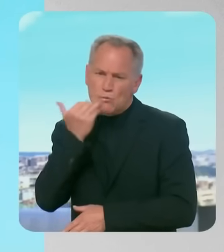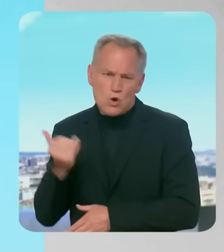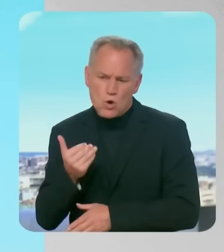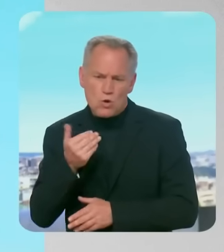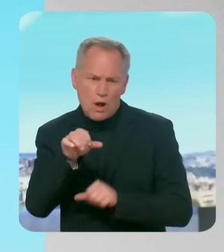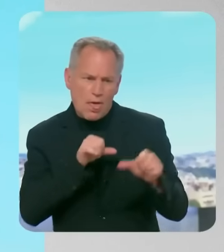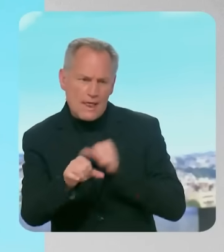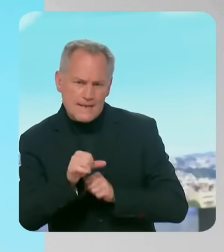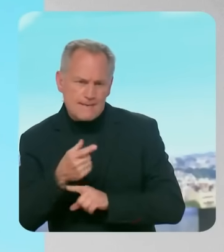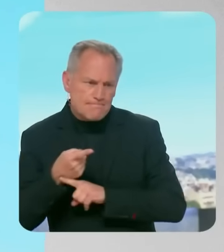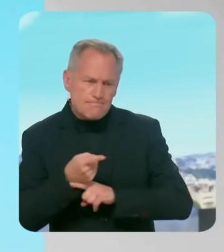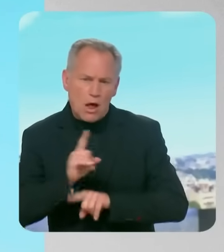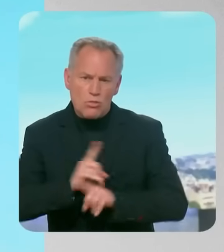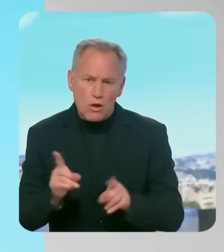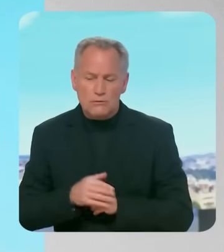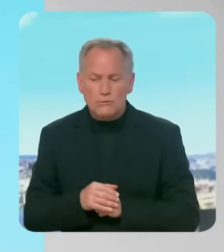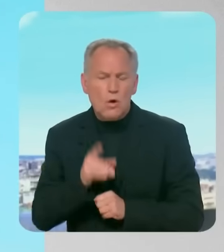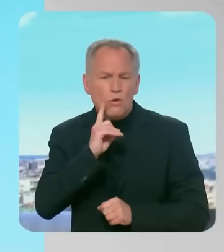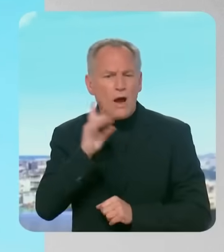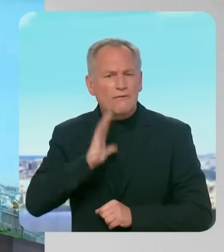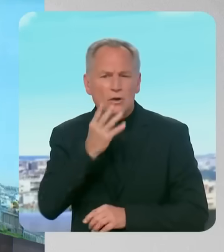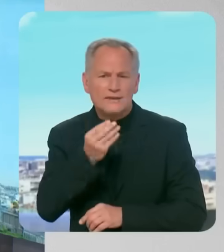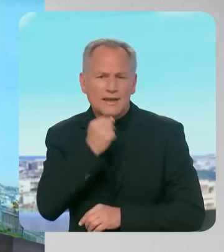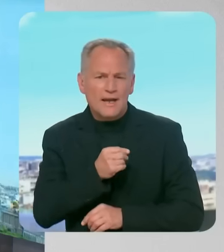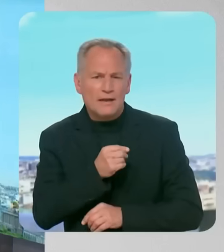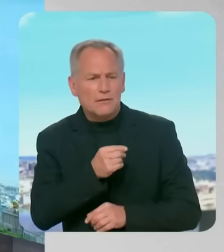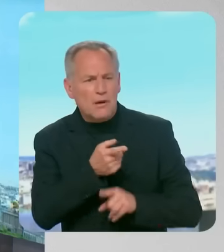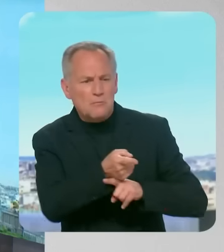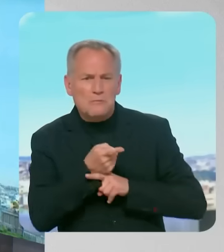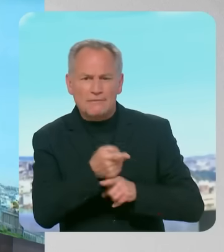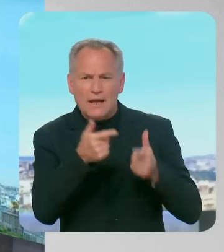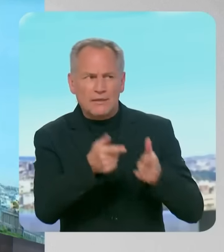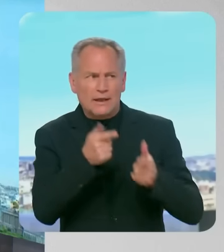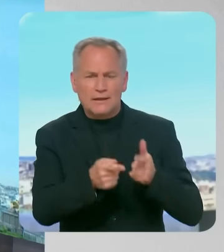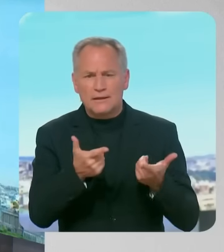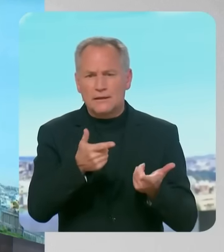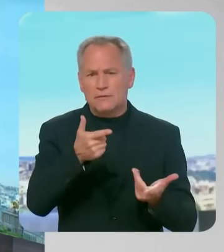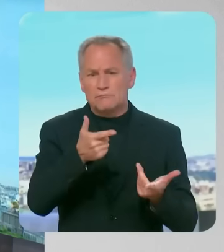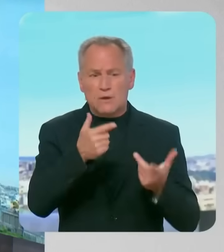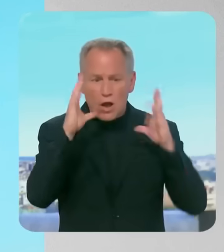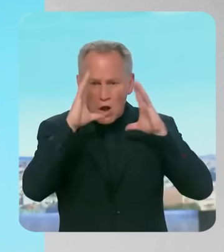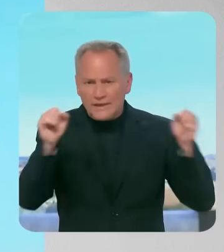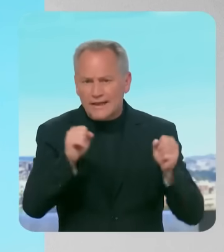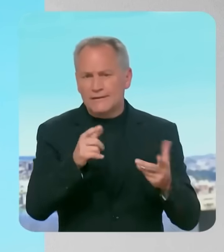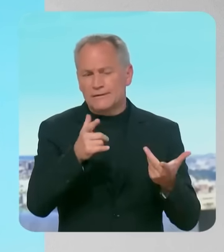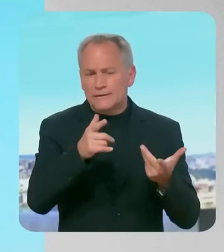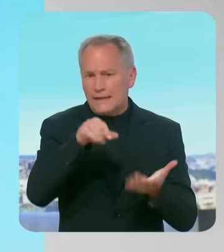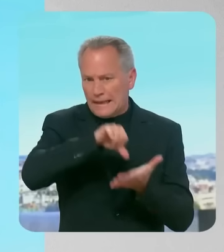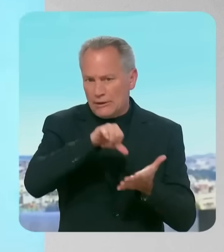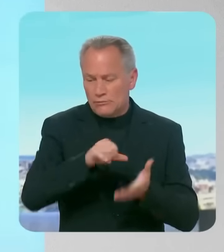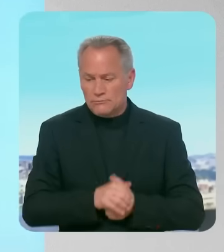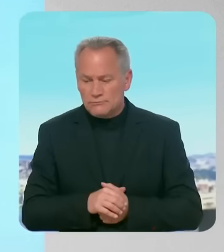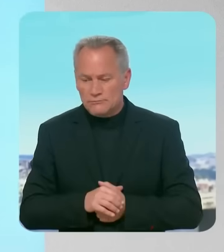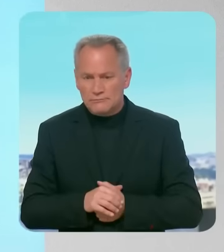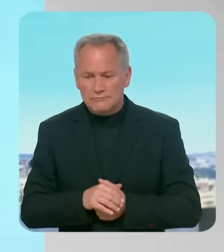d'abord d'Israël du consulat iranien et puis la réplique d'Iran en Israël avec l'envoi de centaines de drones. Ça n'est pas